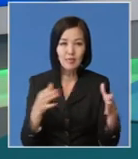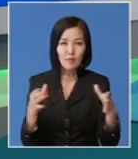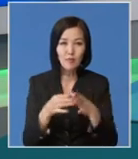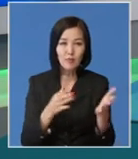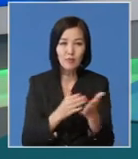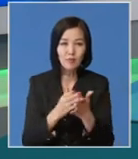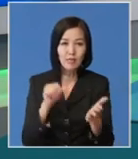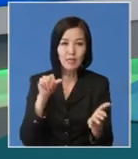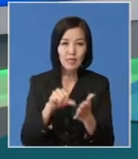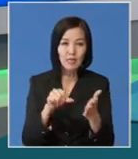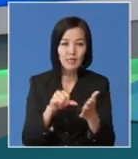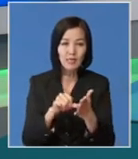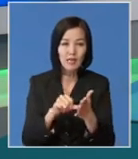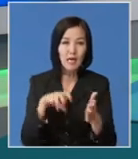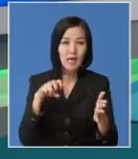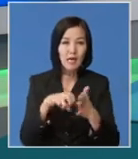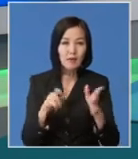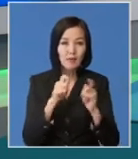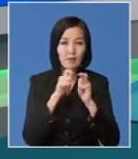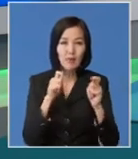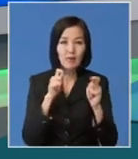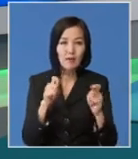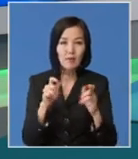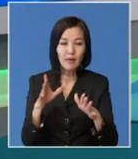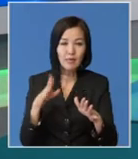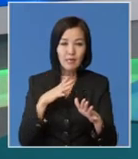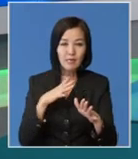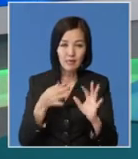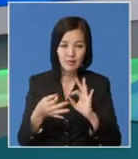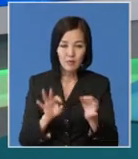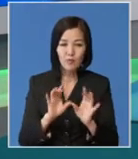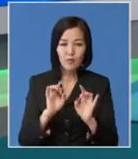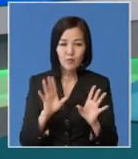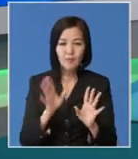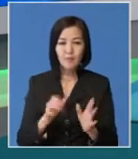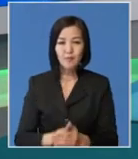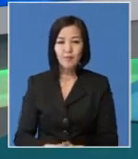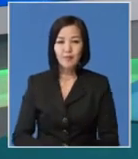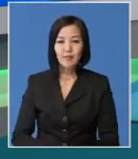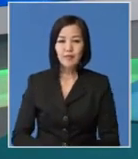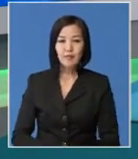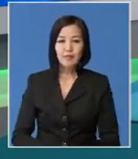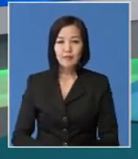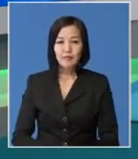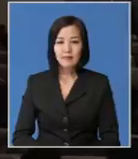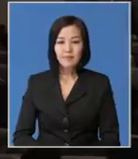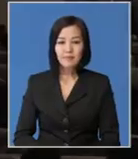Бұл күні еңбек еленгендер алғыс хатпен марапатталып, халықтың ыстық ықыласына бөленді. Толықтырып тілші тарқатсын.